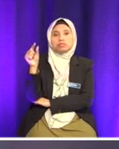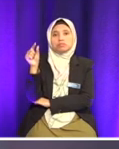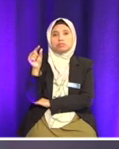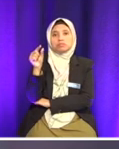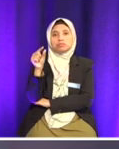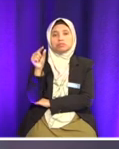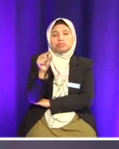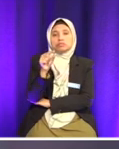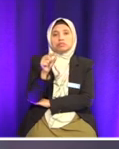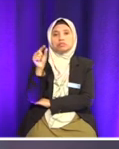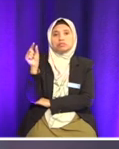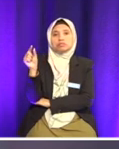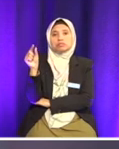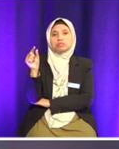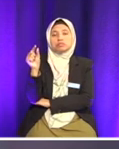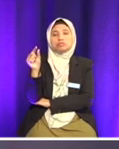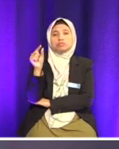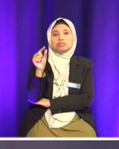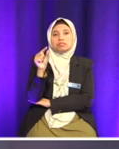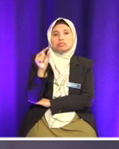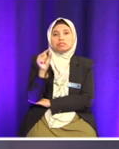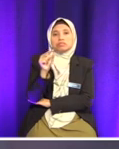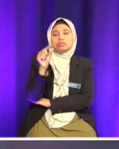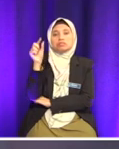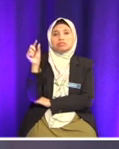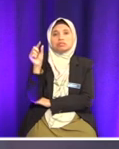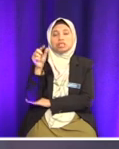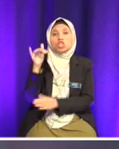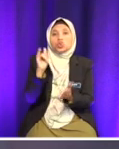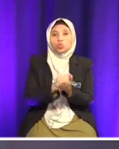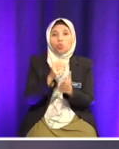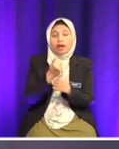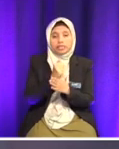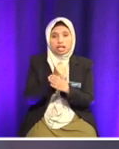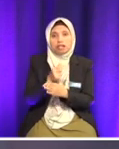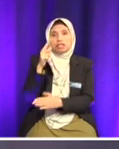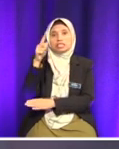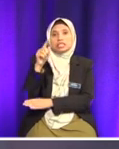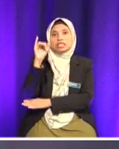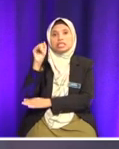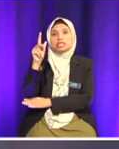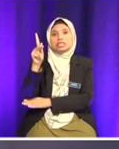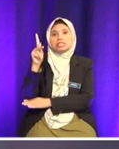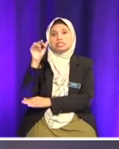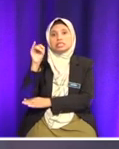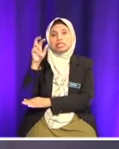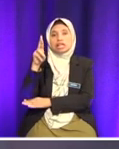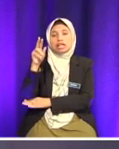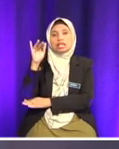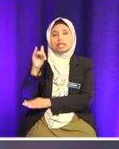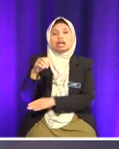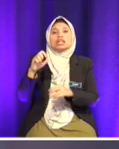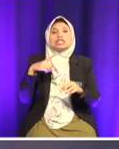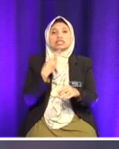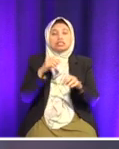Nur Muhammad Rasulullah itu antara zikir-zikir yang boleh kita yang kita boleh